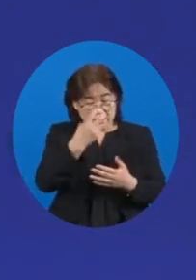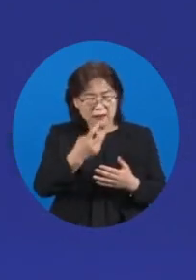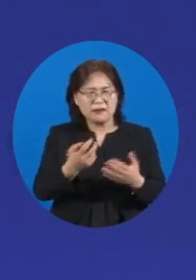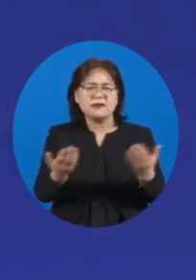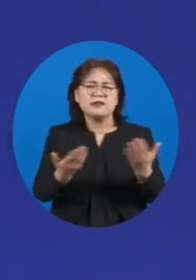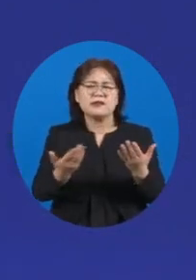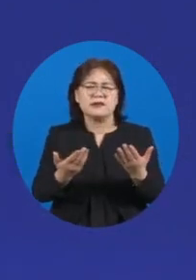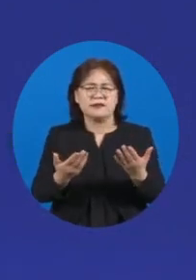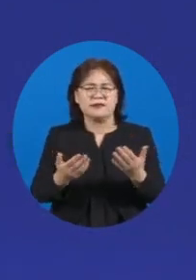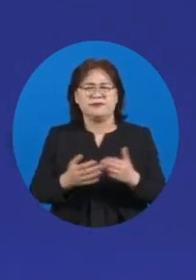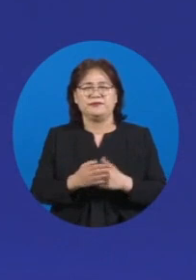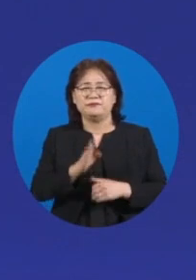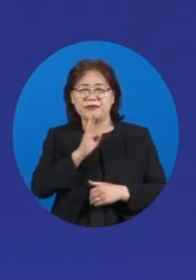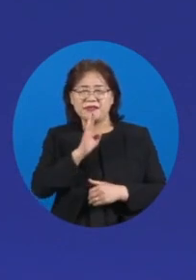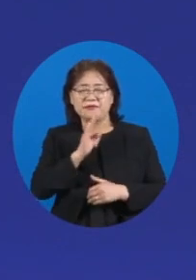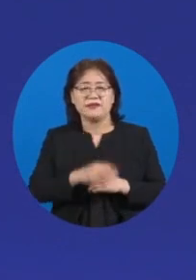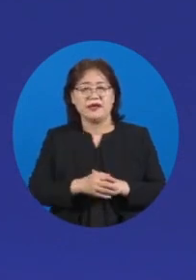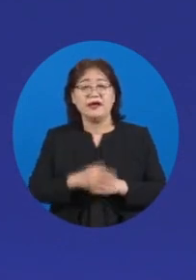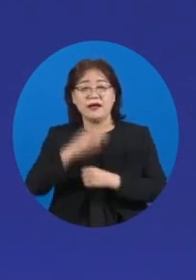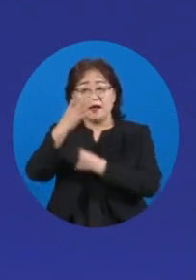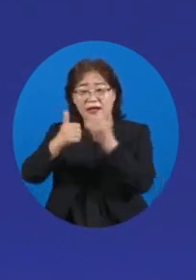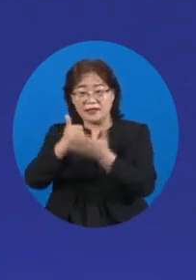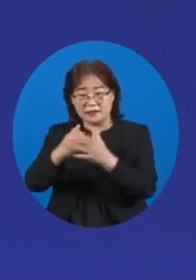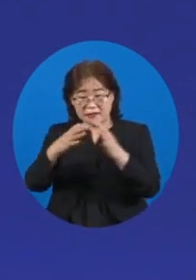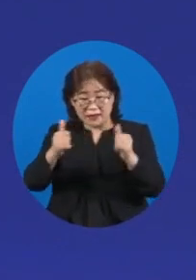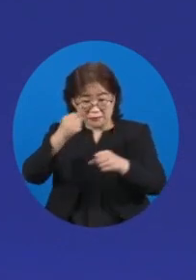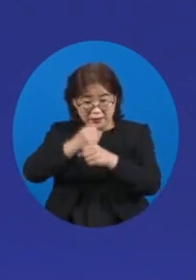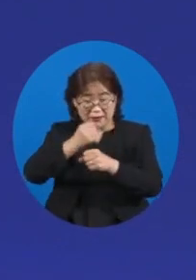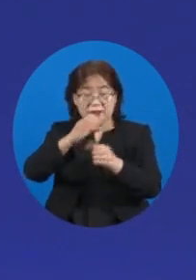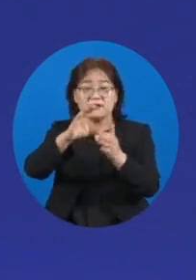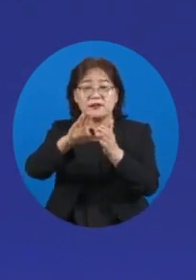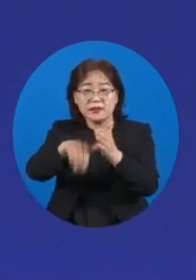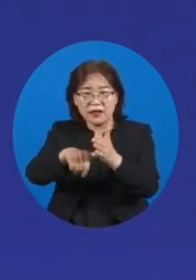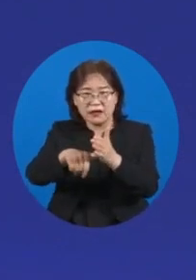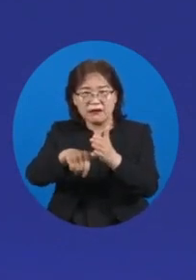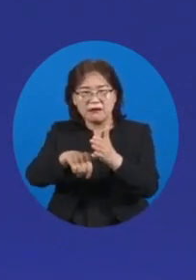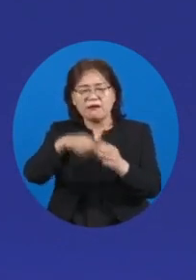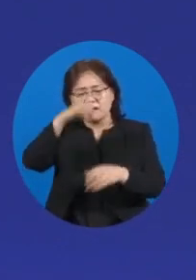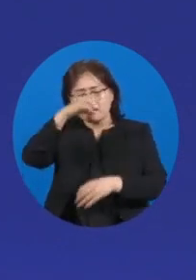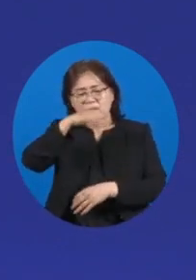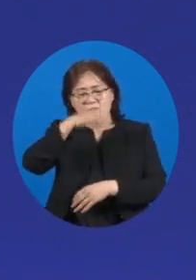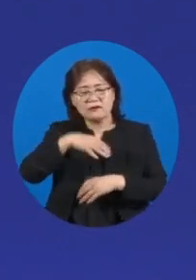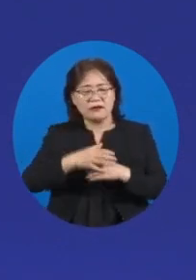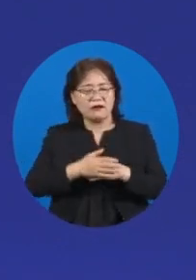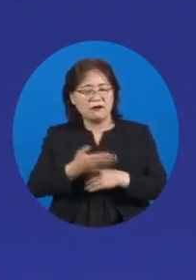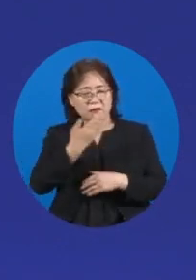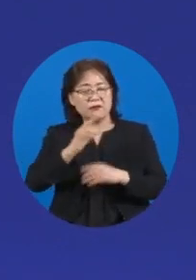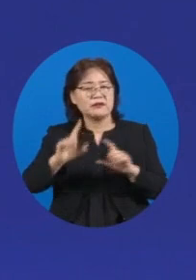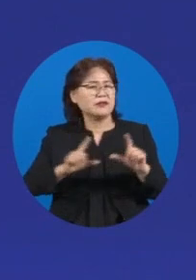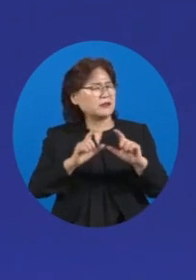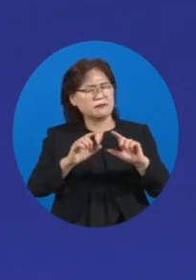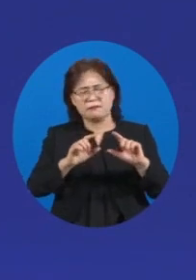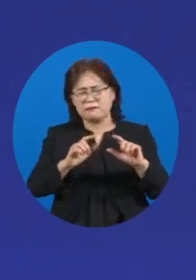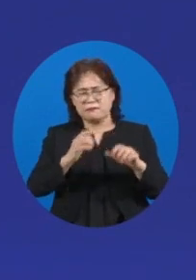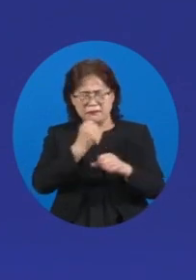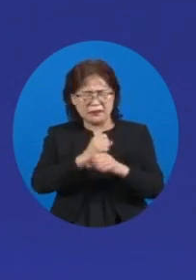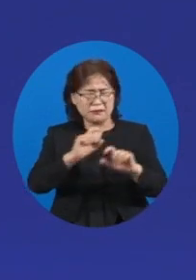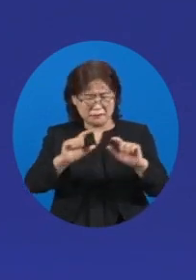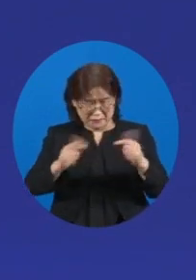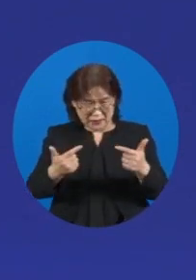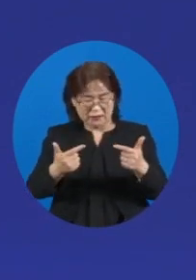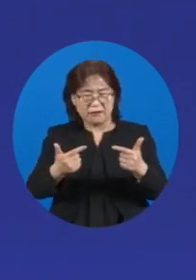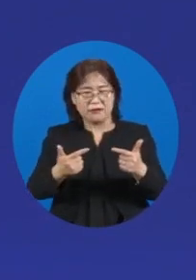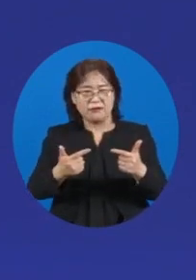그러니까 하나님은 우리 인간을 지으실 때에 그냥 무위도식 하는 인간들 쉽지 않았어요